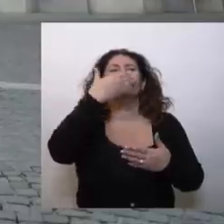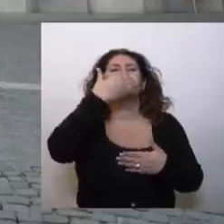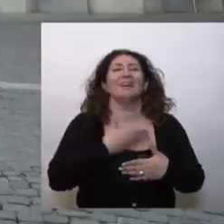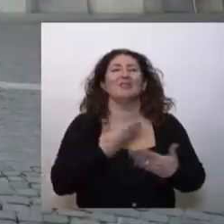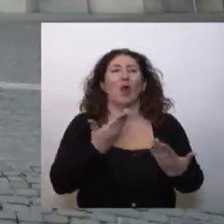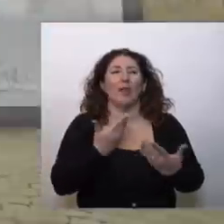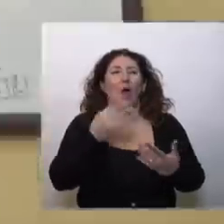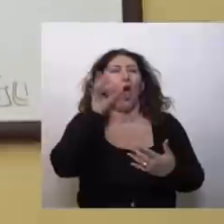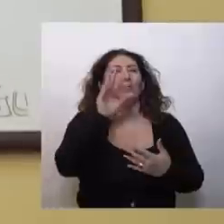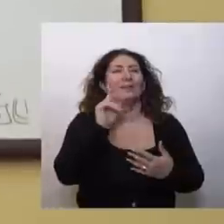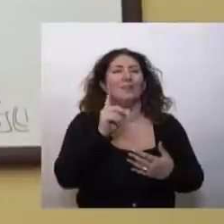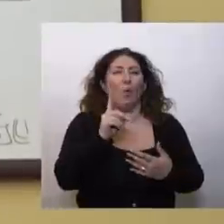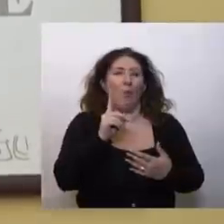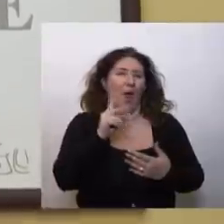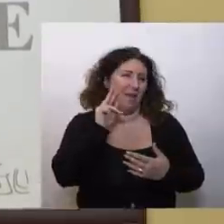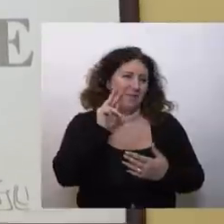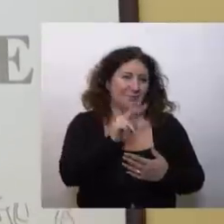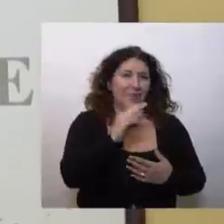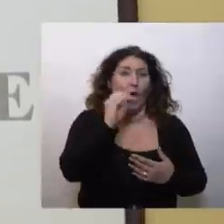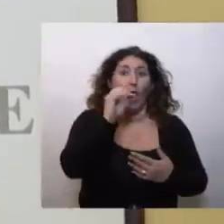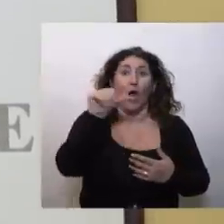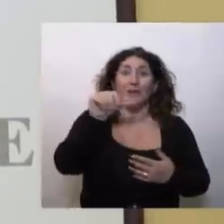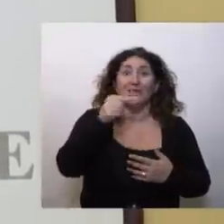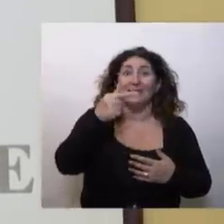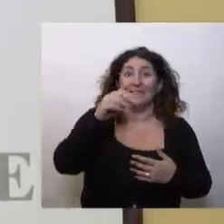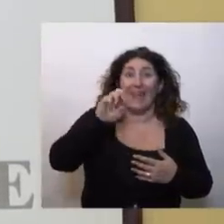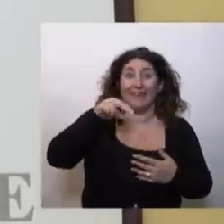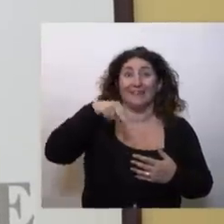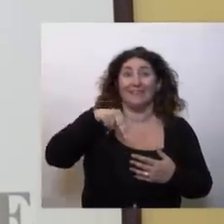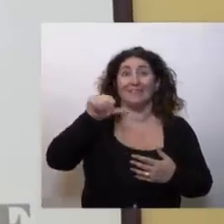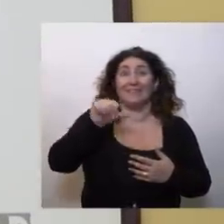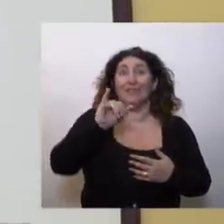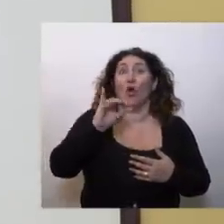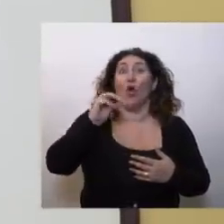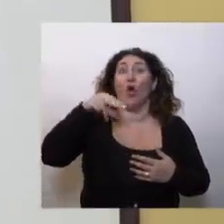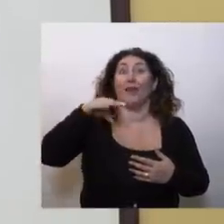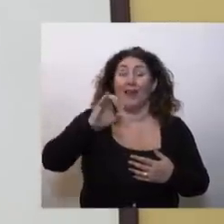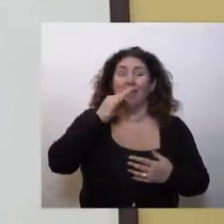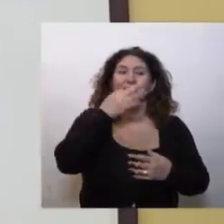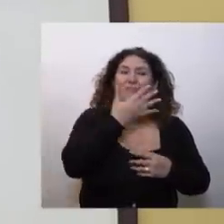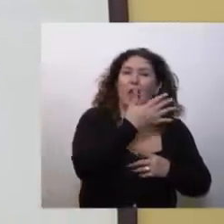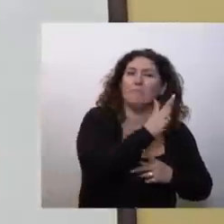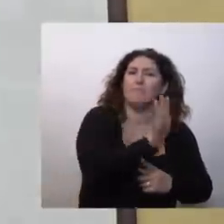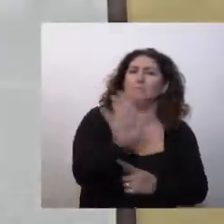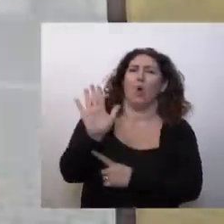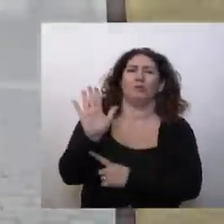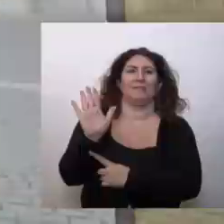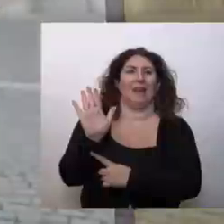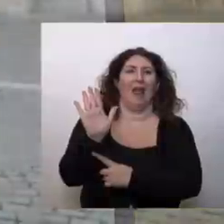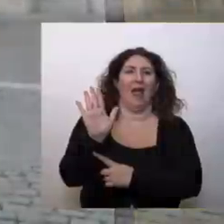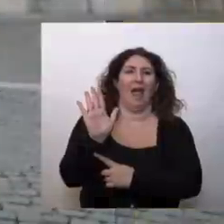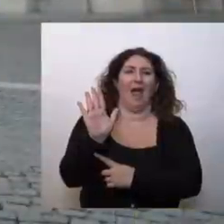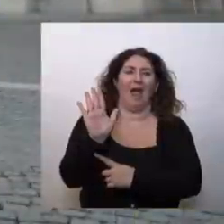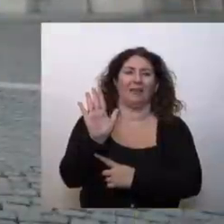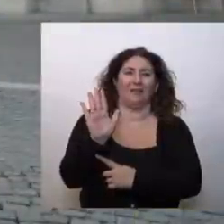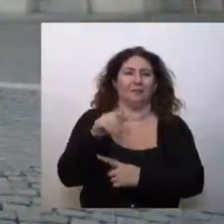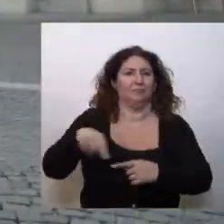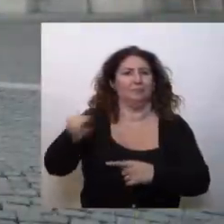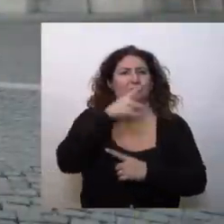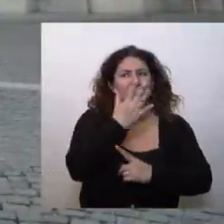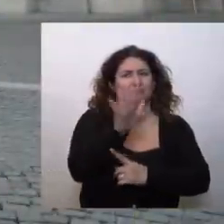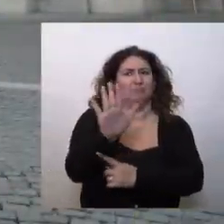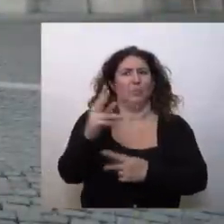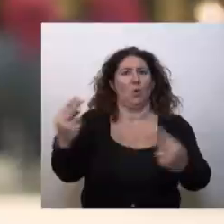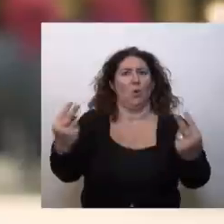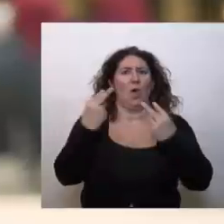Lo stesso termine ostensione vuol proprio dire mostrare, far vedere. E questo i fedeli nella storia